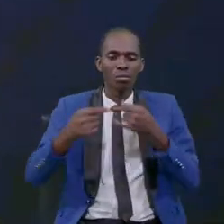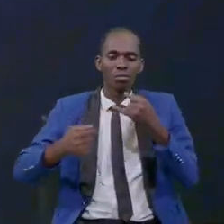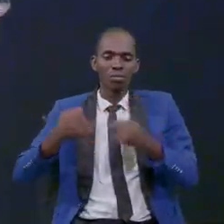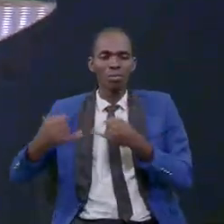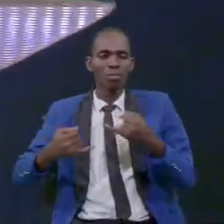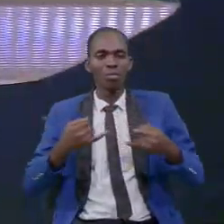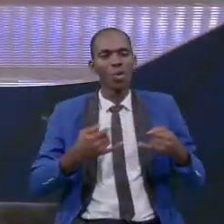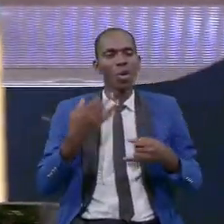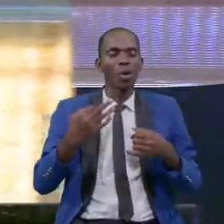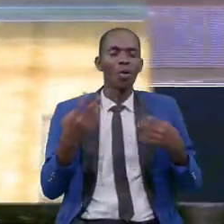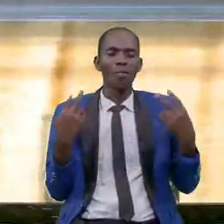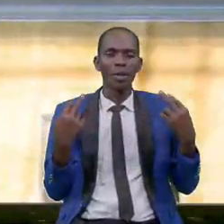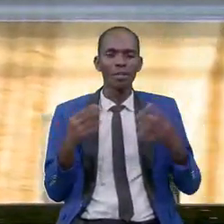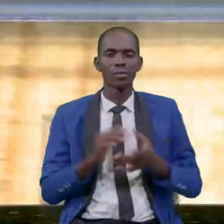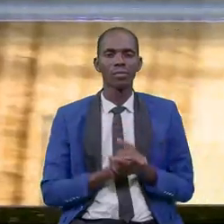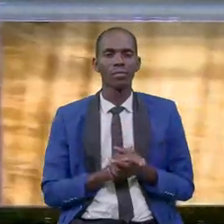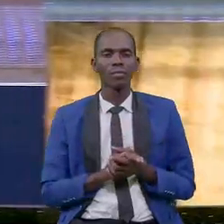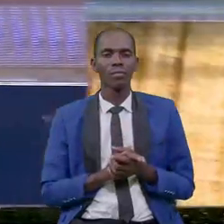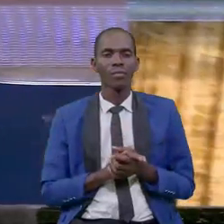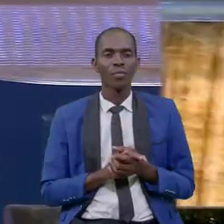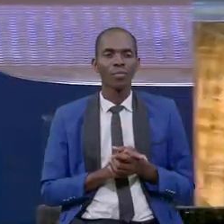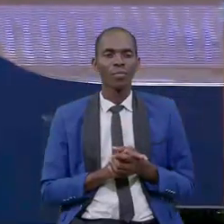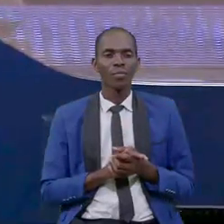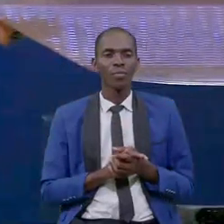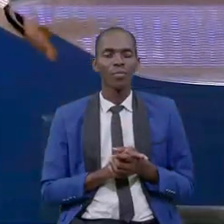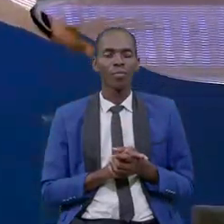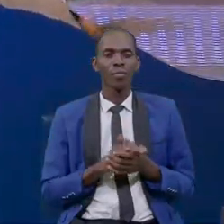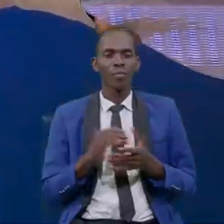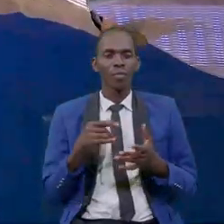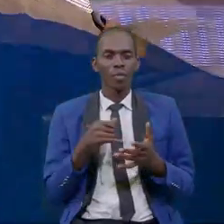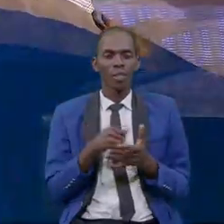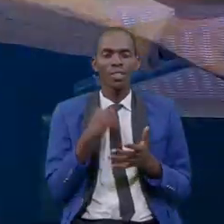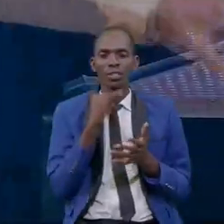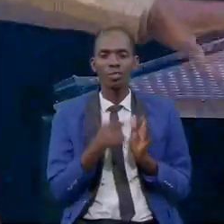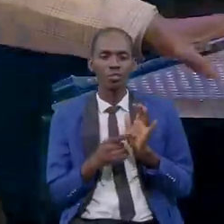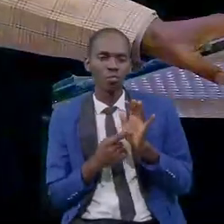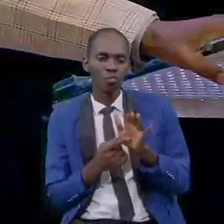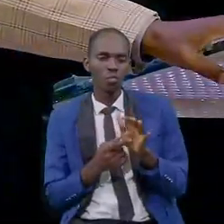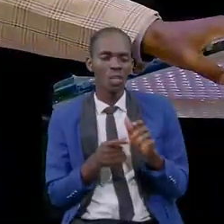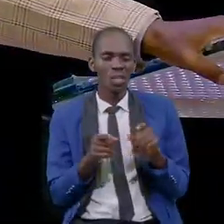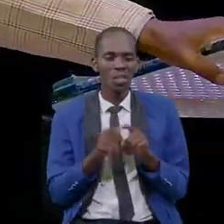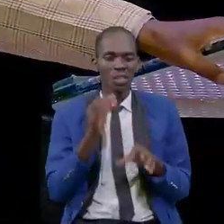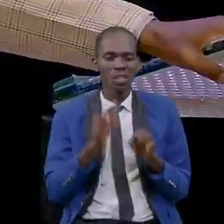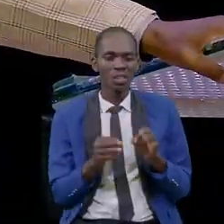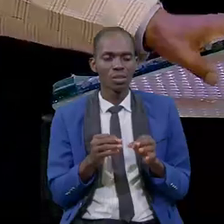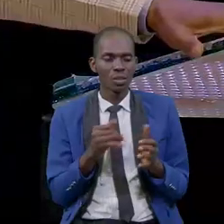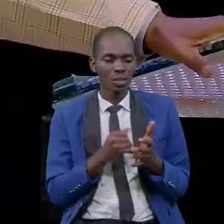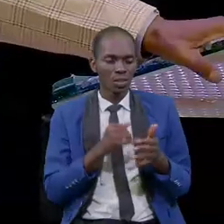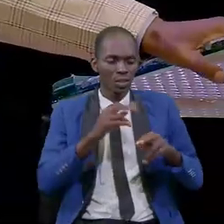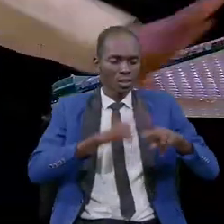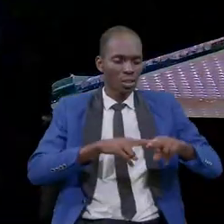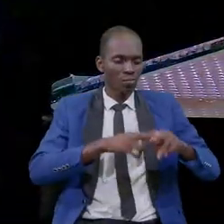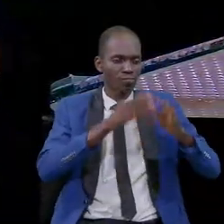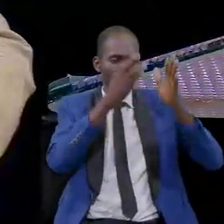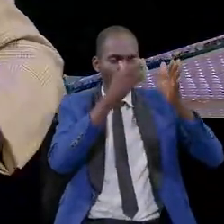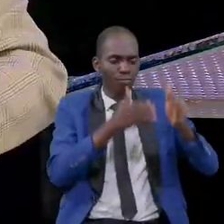du vice. Alors, il est portrait sur comme ils sont ici, ils sont assis